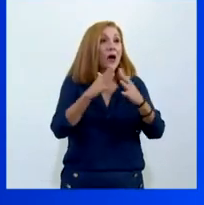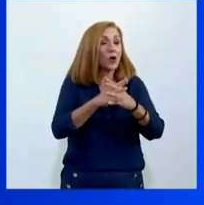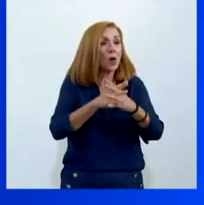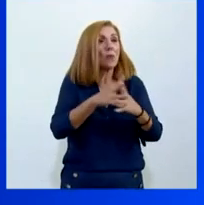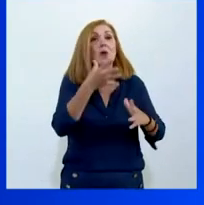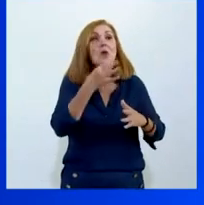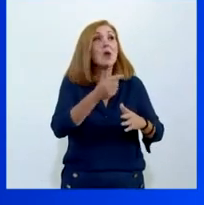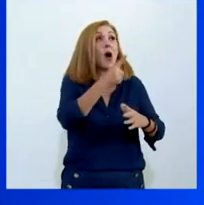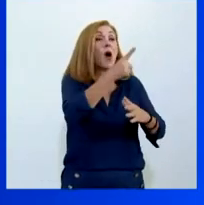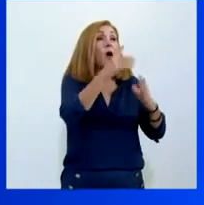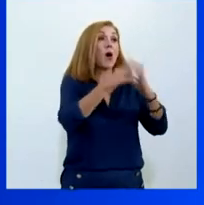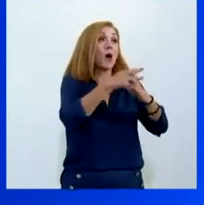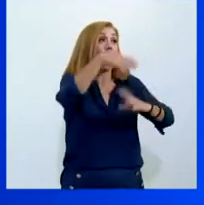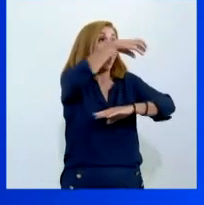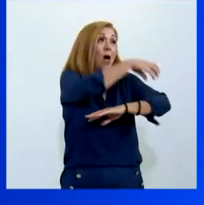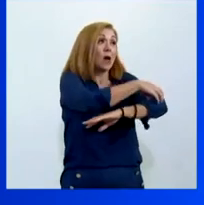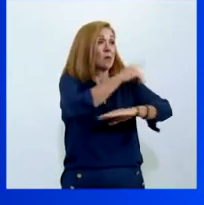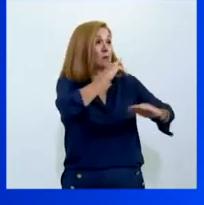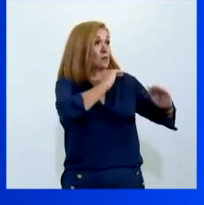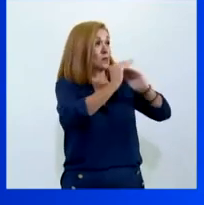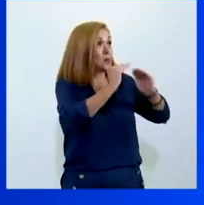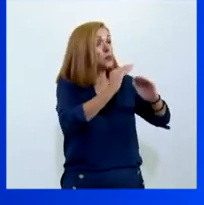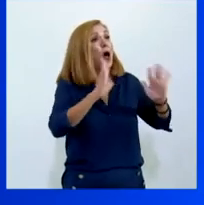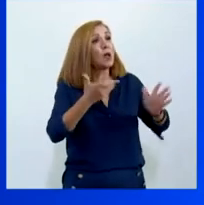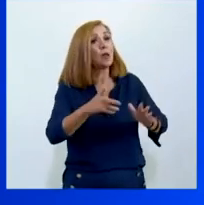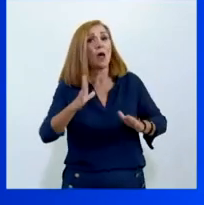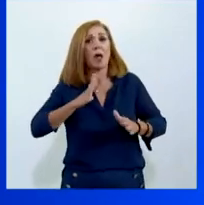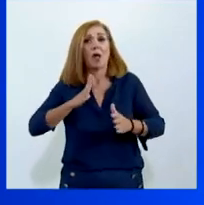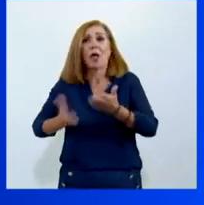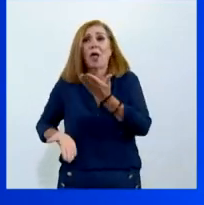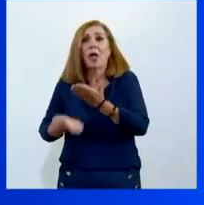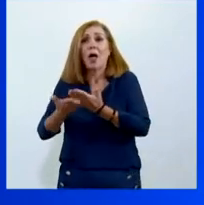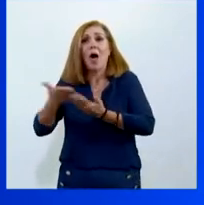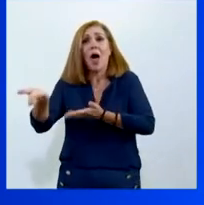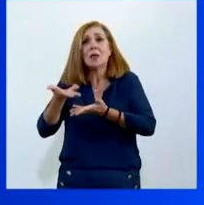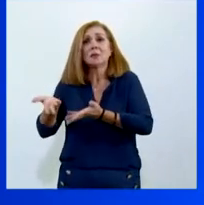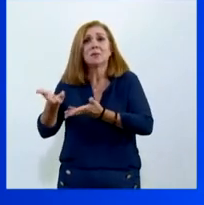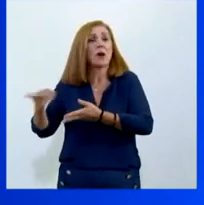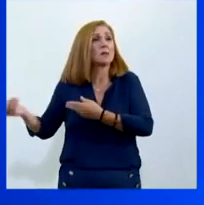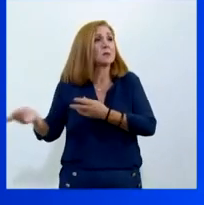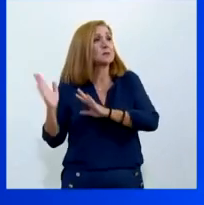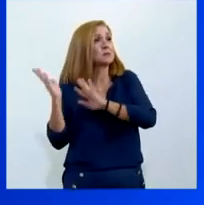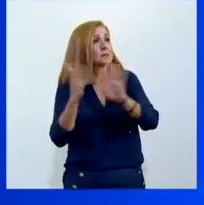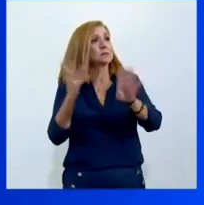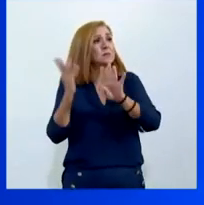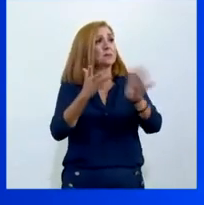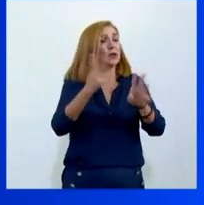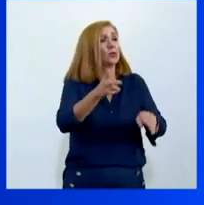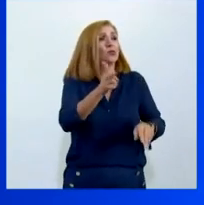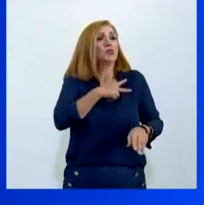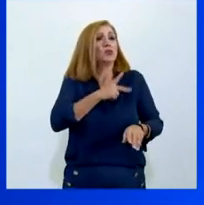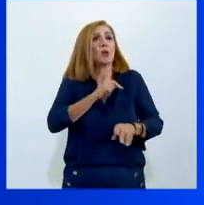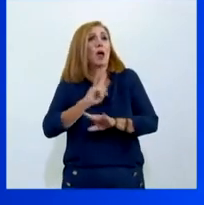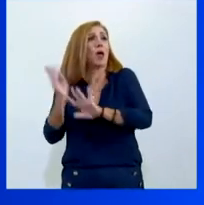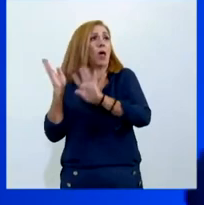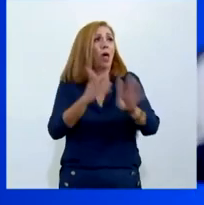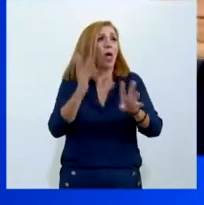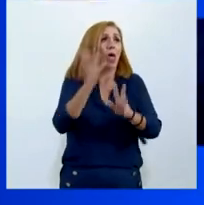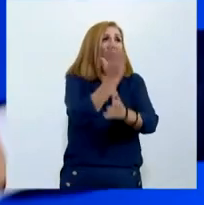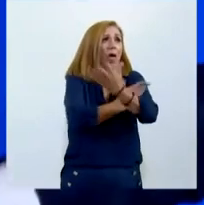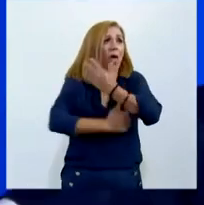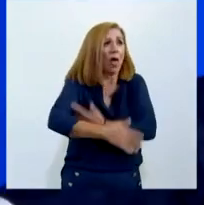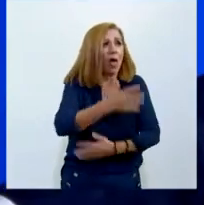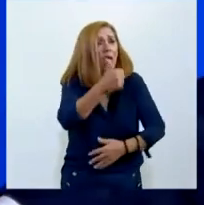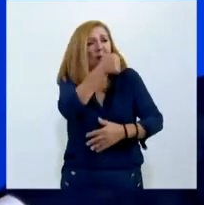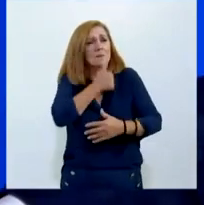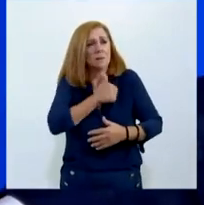προστασία του μνημείου, αλλά και για την καλύτερη εξυπηρέτηση των επισκεπτών. Γιατί δεν νομίζω ότι κανείς θέλει να πηγαίνει και να επισκέπτεται το μνημείο σε συνθήκες που είτε να